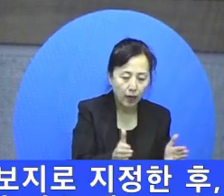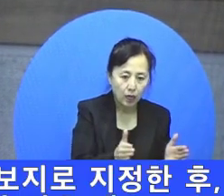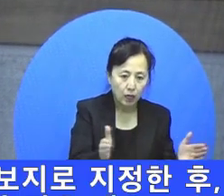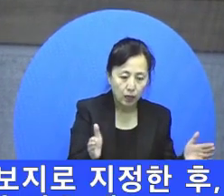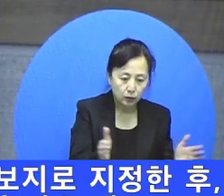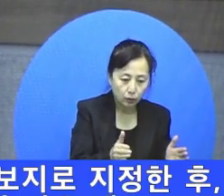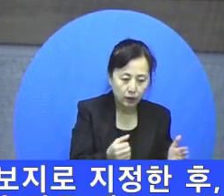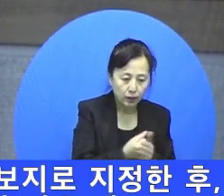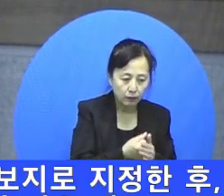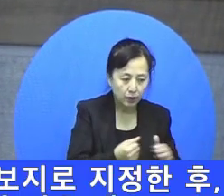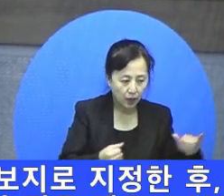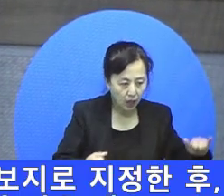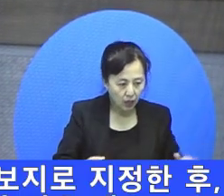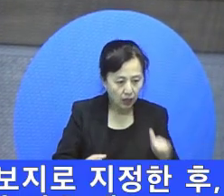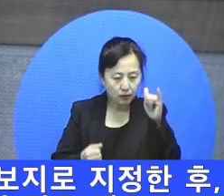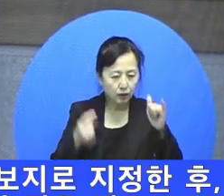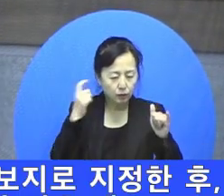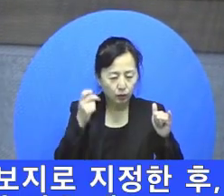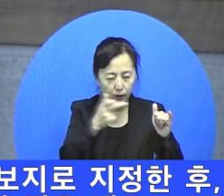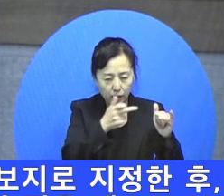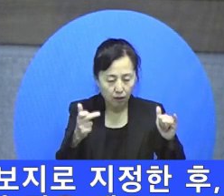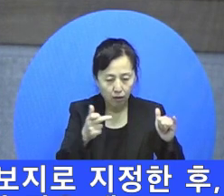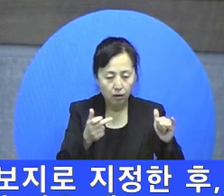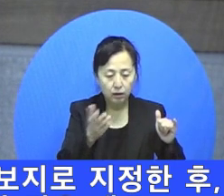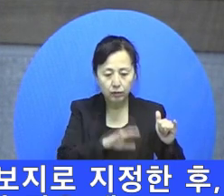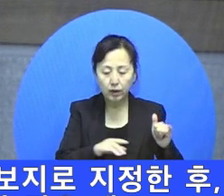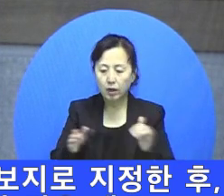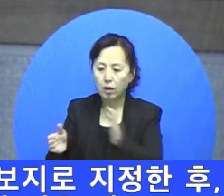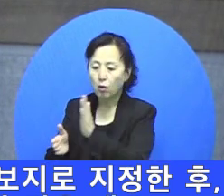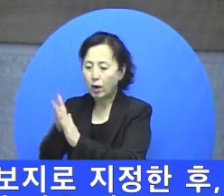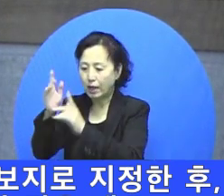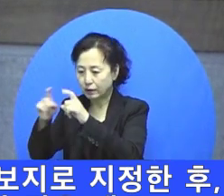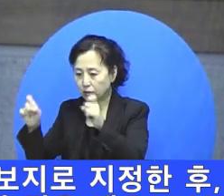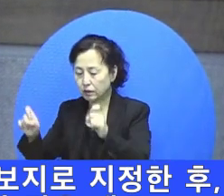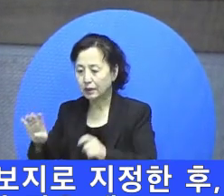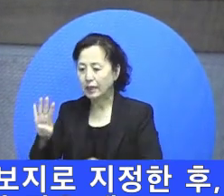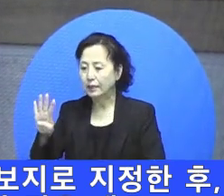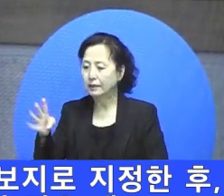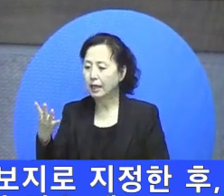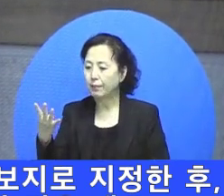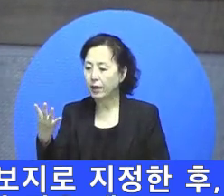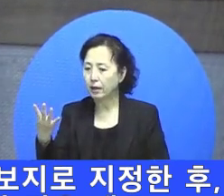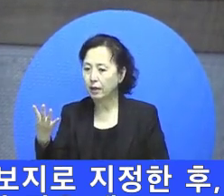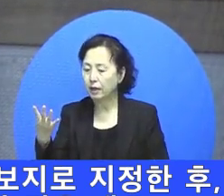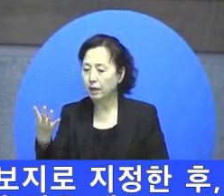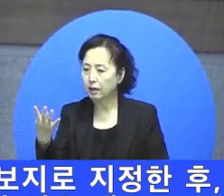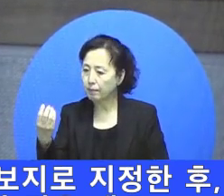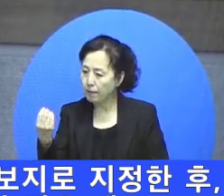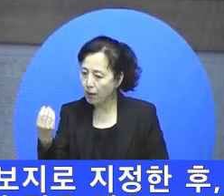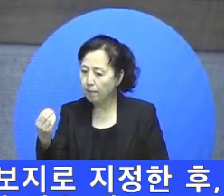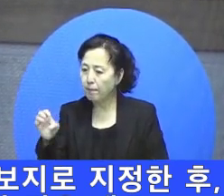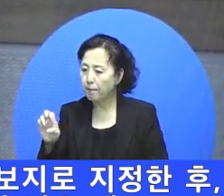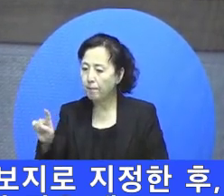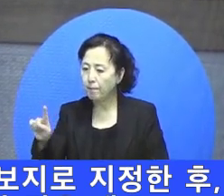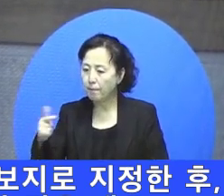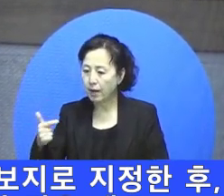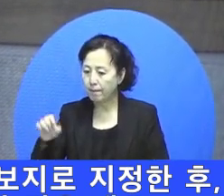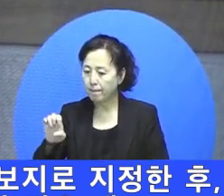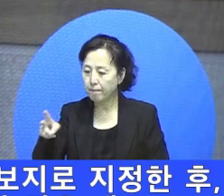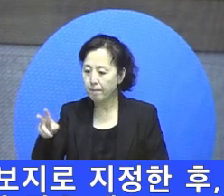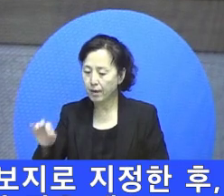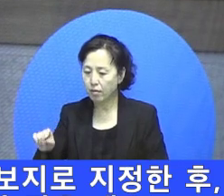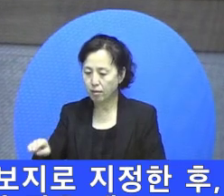있거나 그 화성시 일부 지역이 겪고 있는 정도의 소음 문제도 더 완화됩니다. 라는 등등의 여러